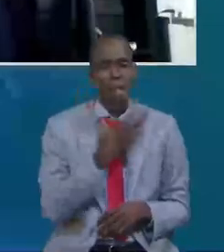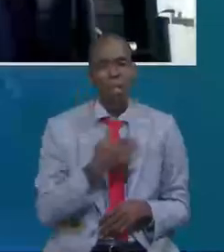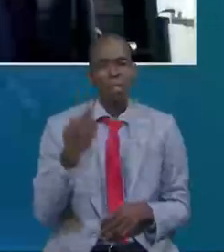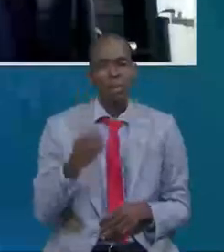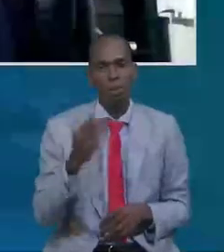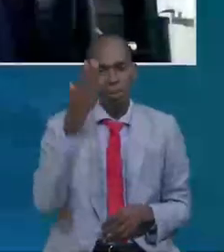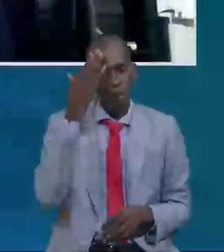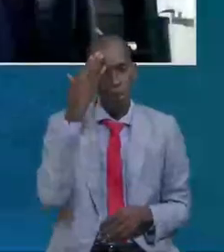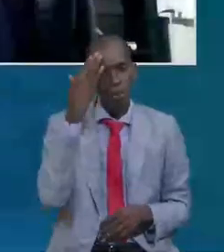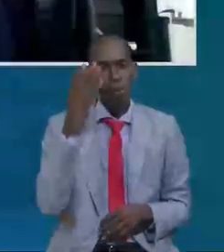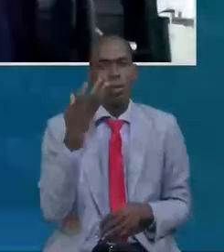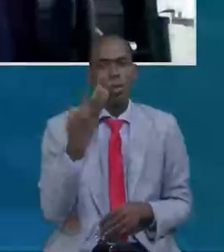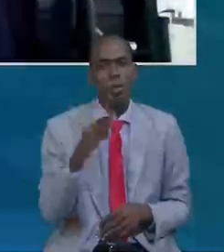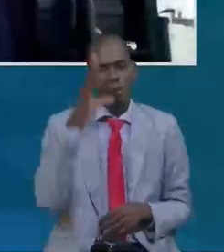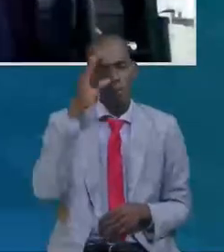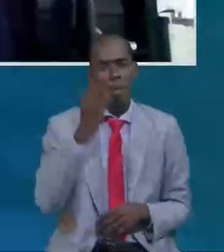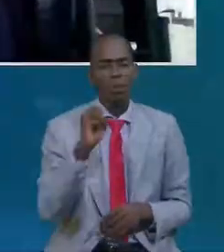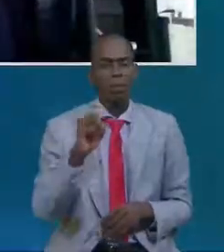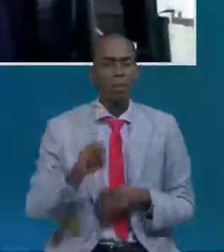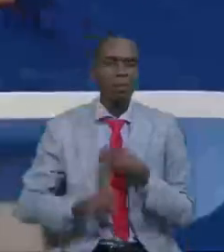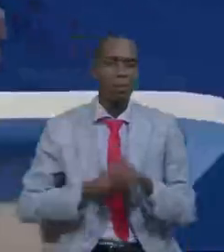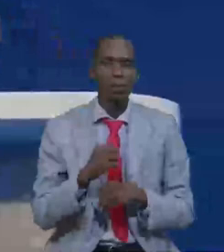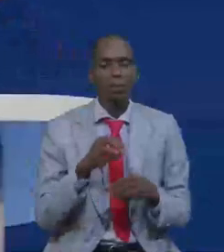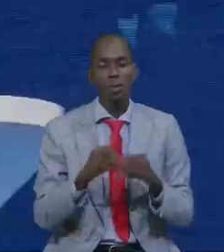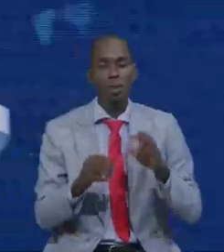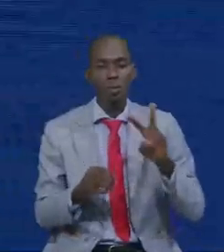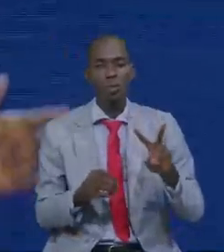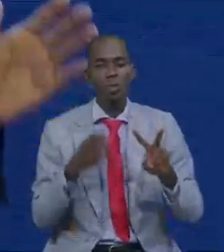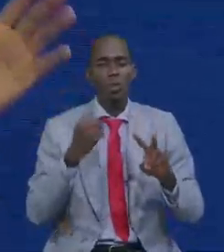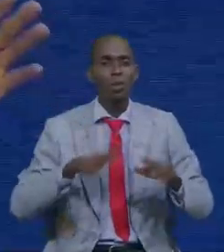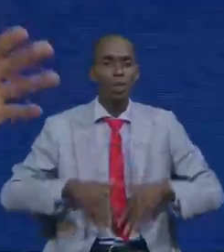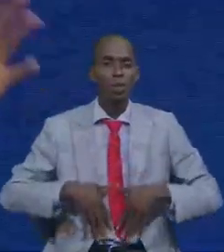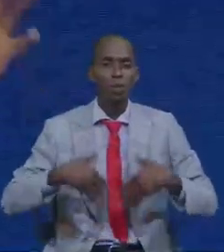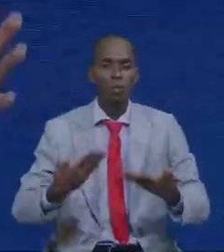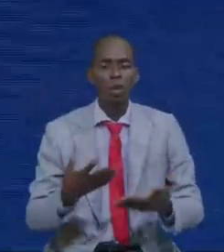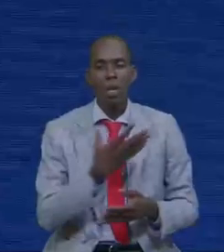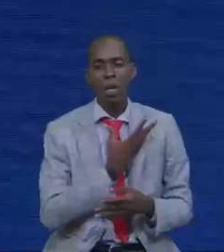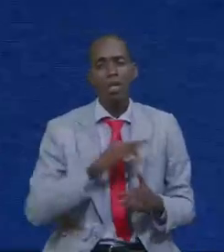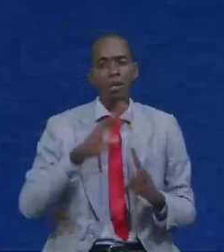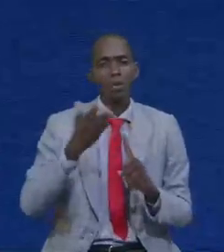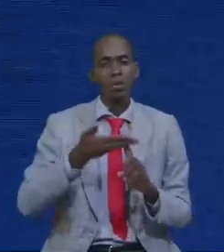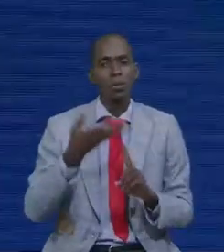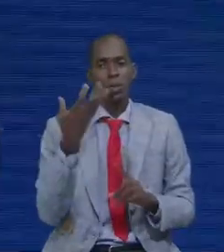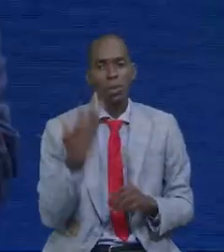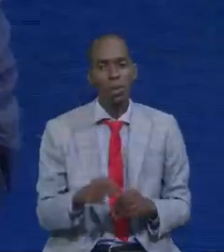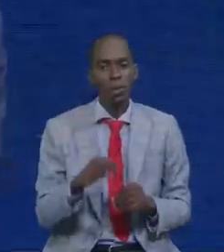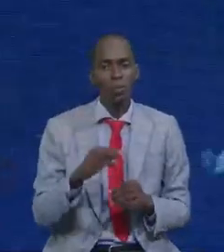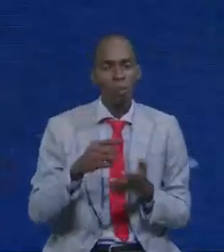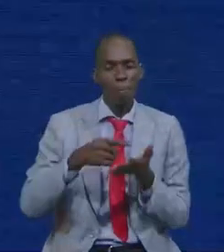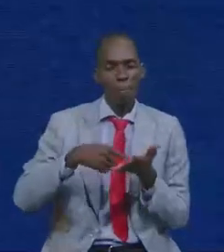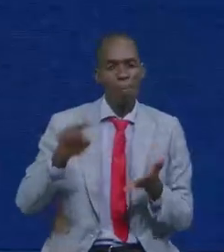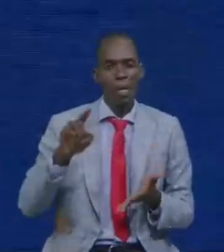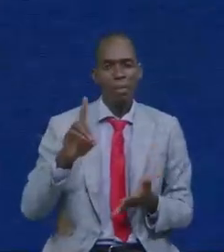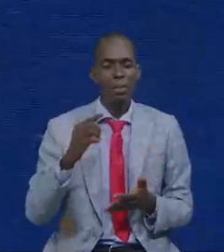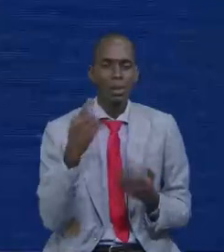point, la conviction, la confession et la conviction des péchés marqués. Ils